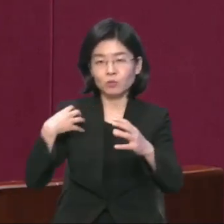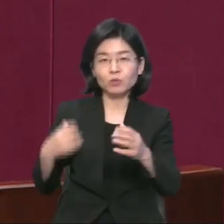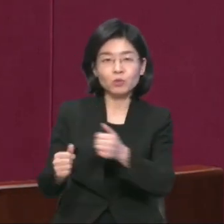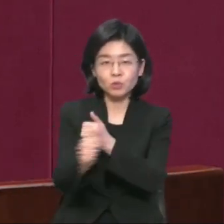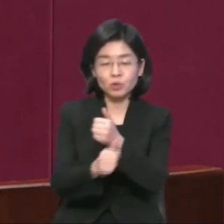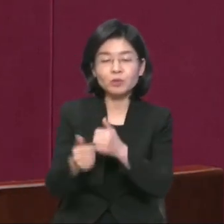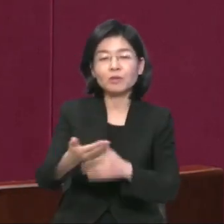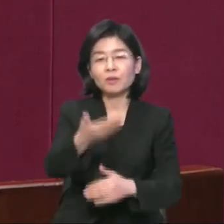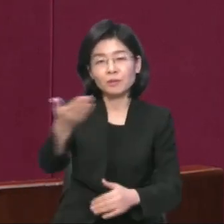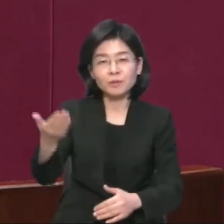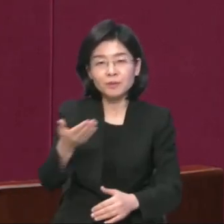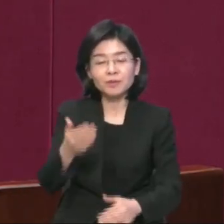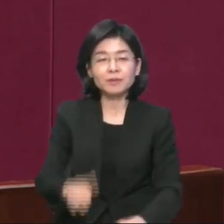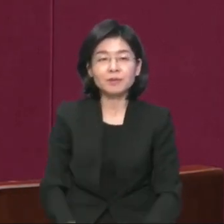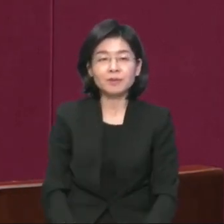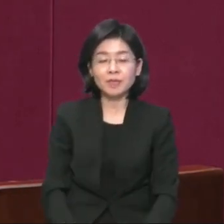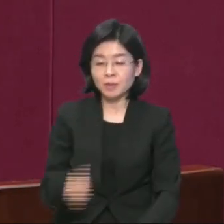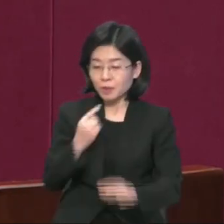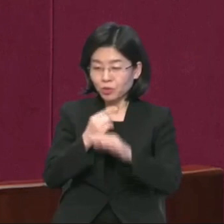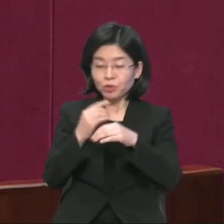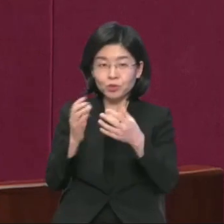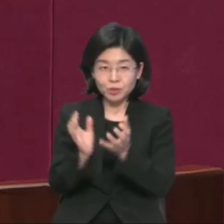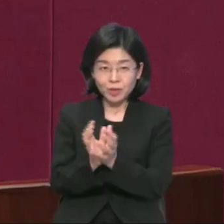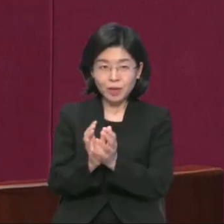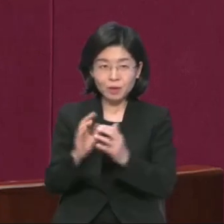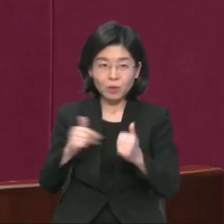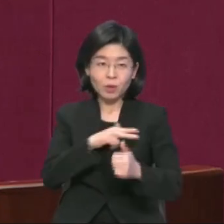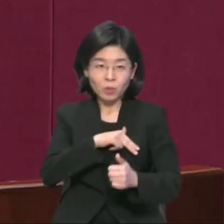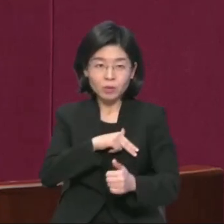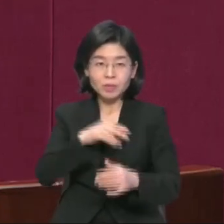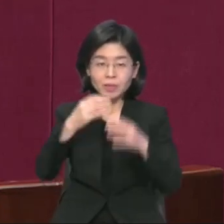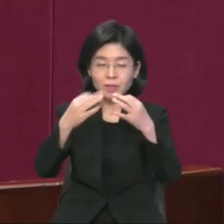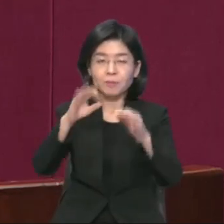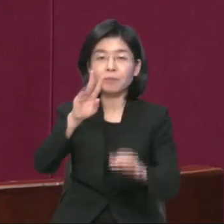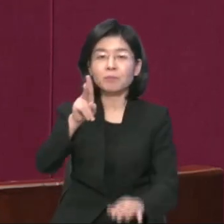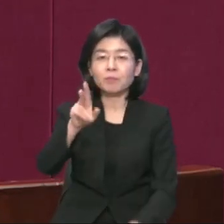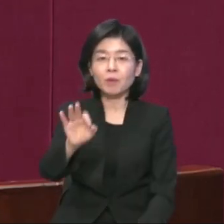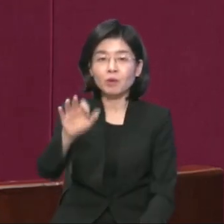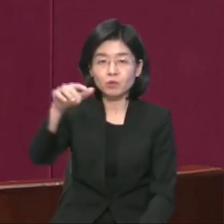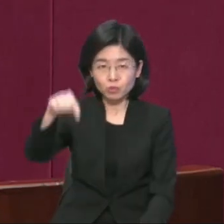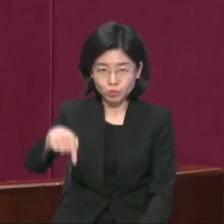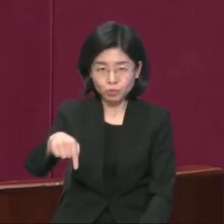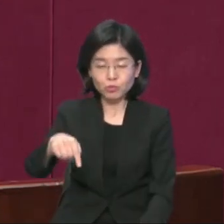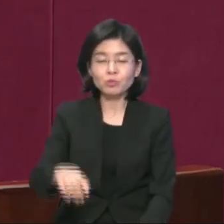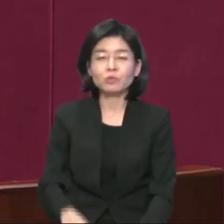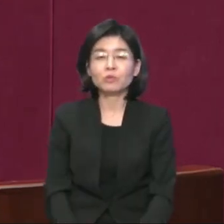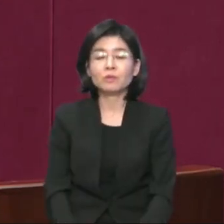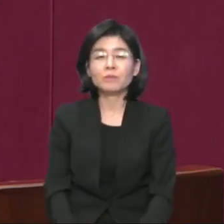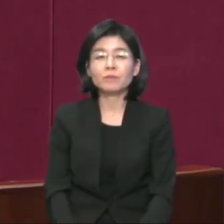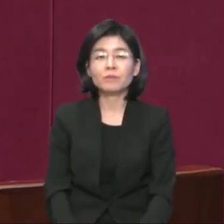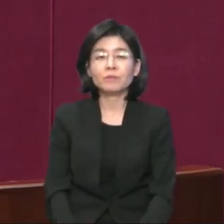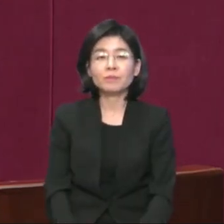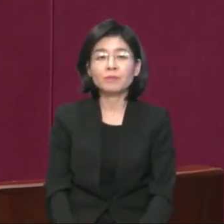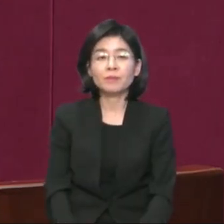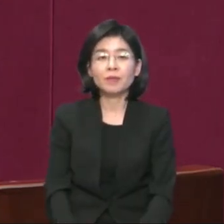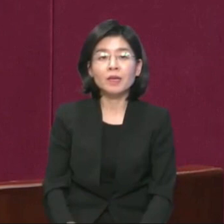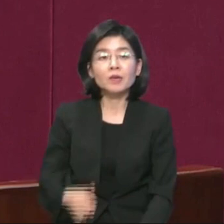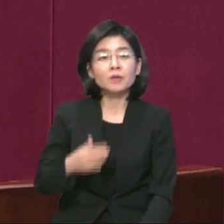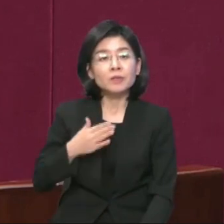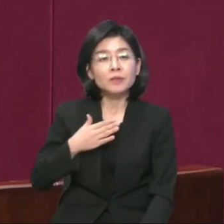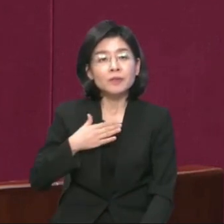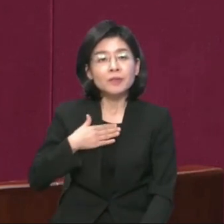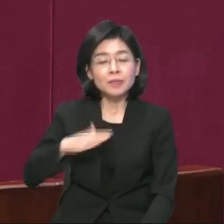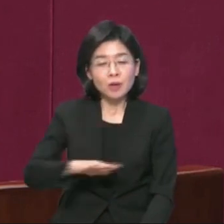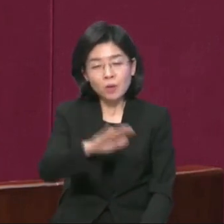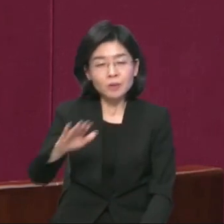여러분, 더불어민주당 비례대표 김병주 의원입니다. 우리가 가장 경계해야 할 단어가